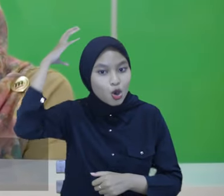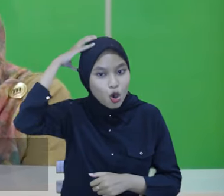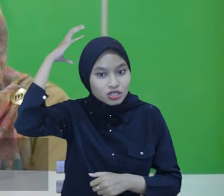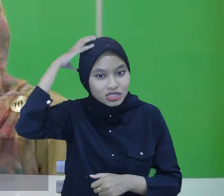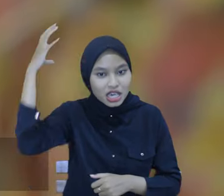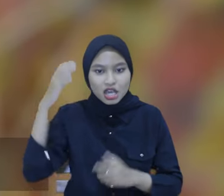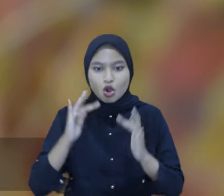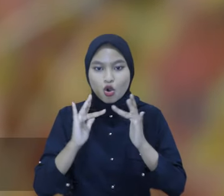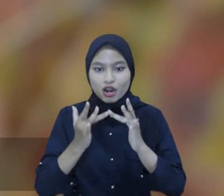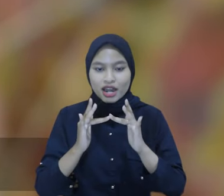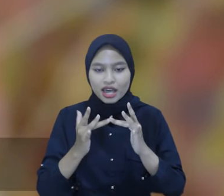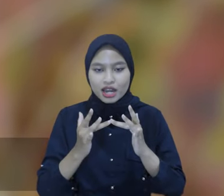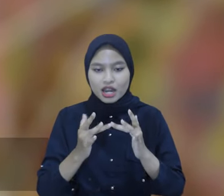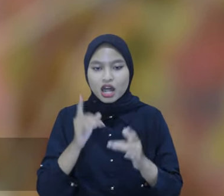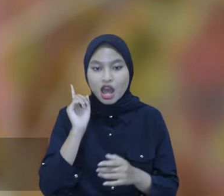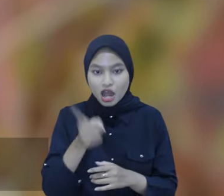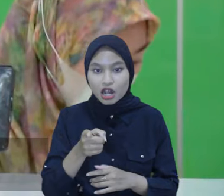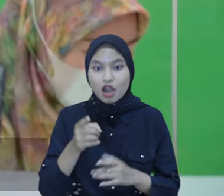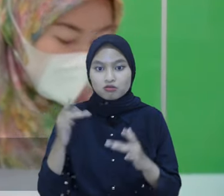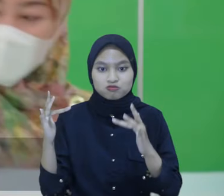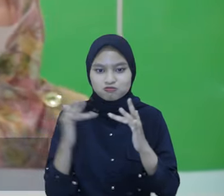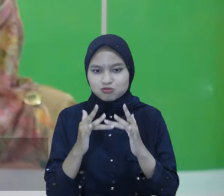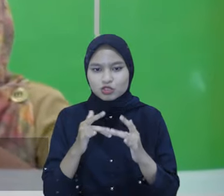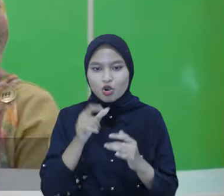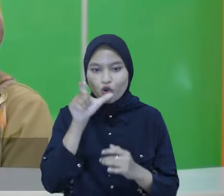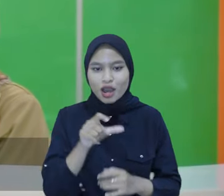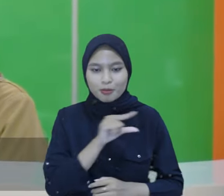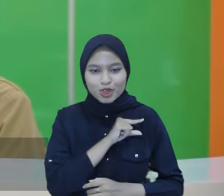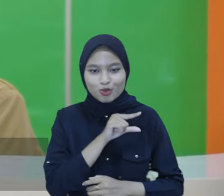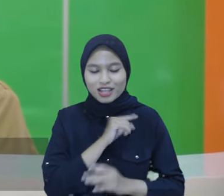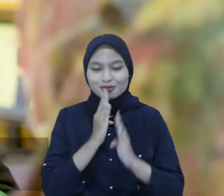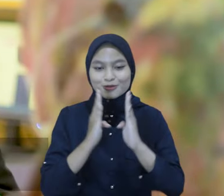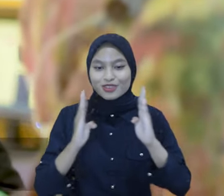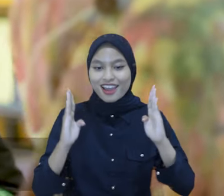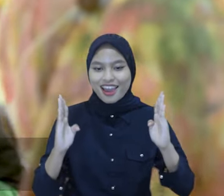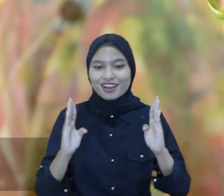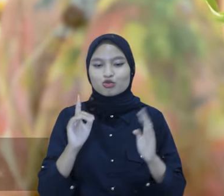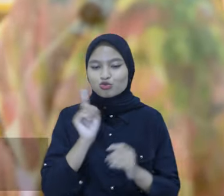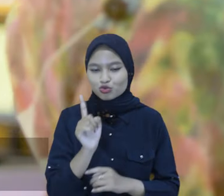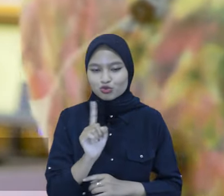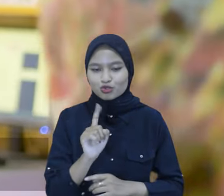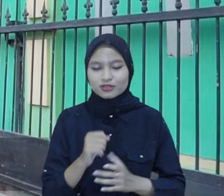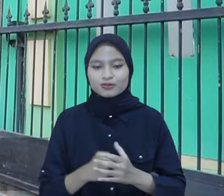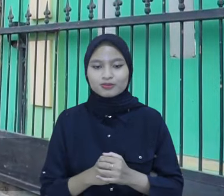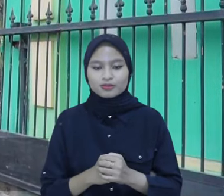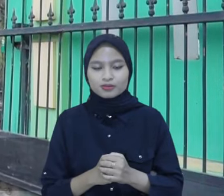online dengan menghubungi petugas perpustakaan terlebih